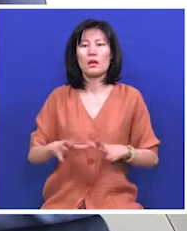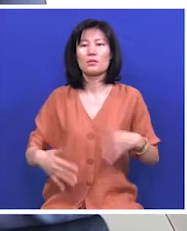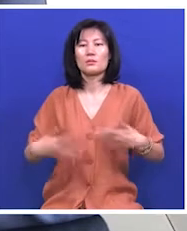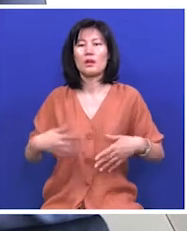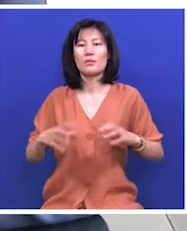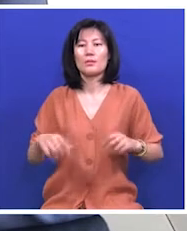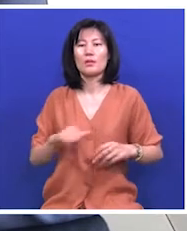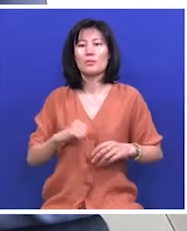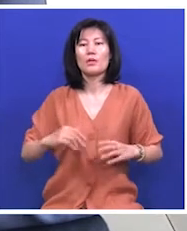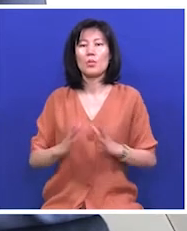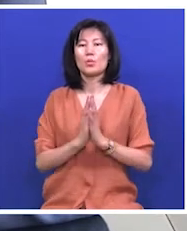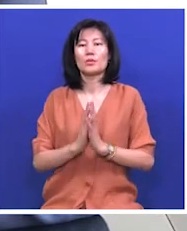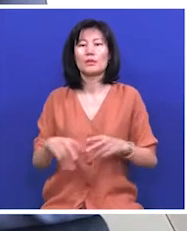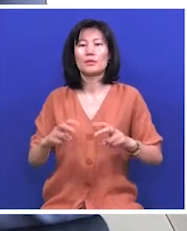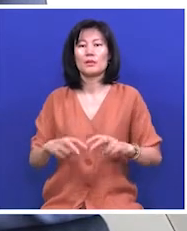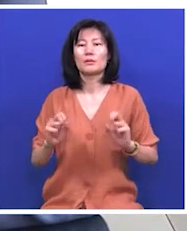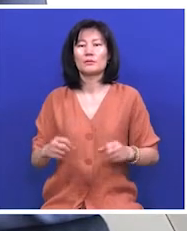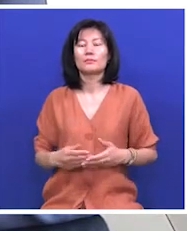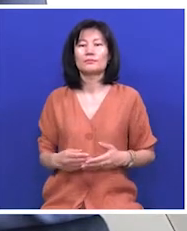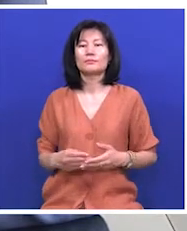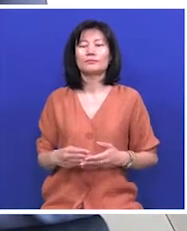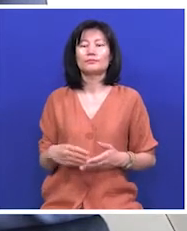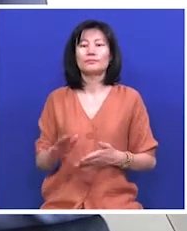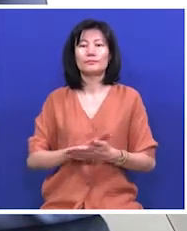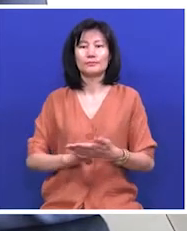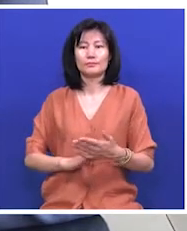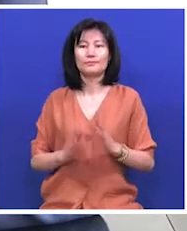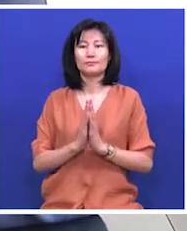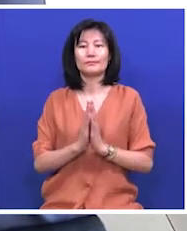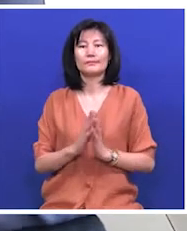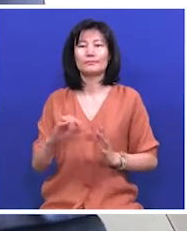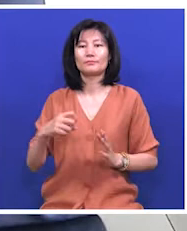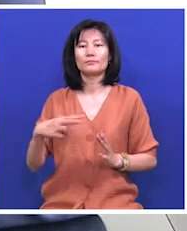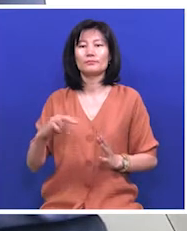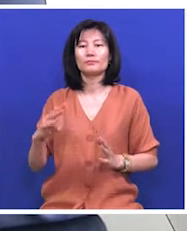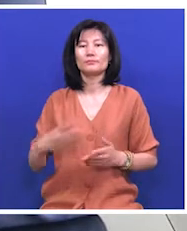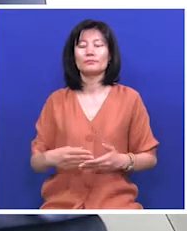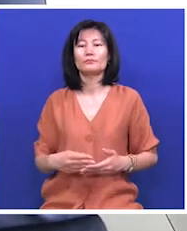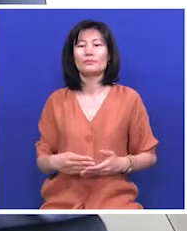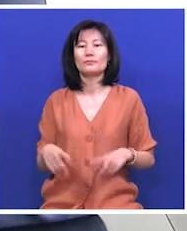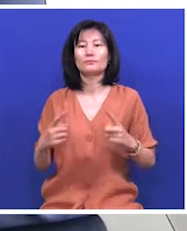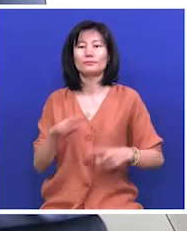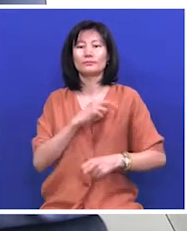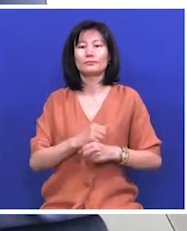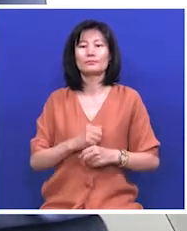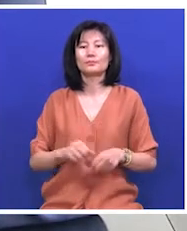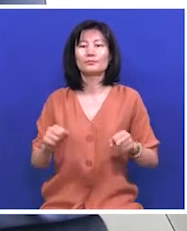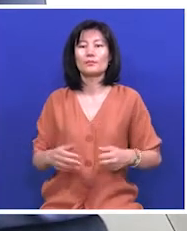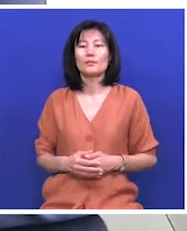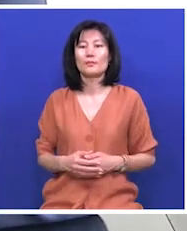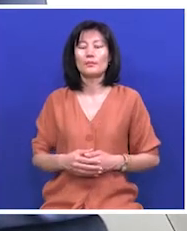соң бізге бір тексеріп берсеңіздер, қарап берсеңіздер деген бізге бір шағым келсе, сол абонентпен жеке жұмыс